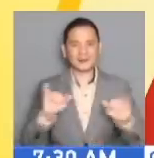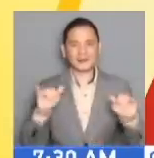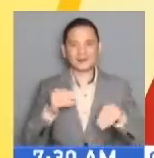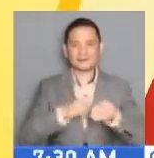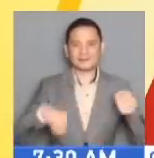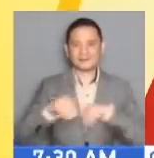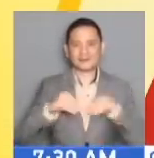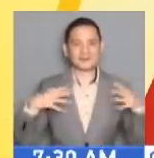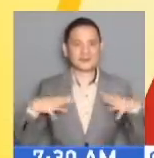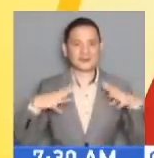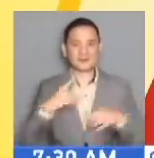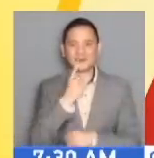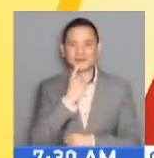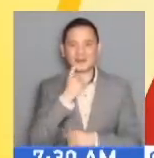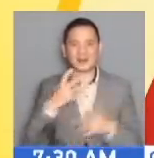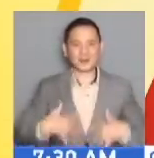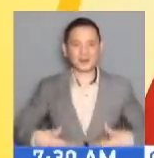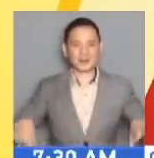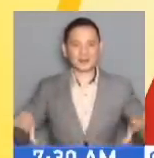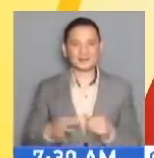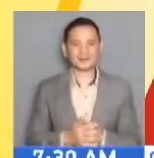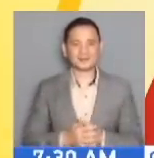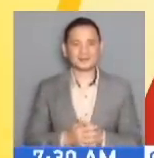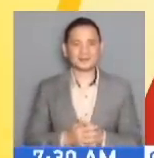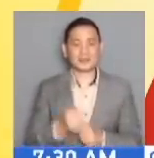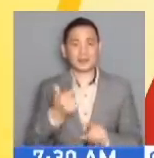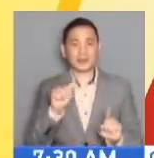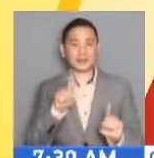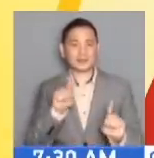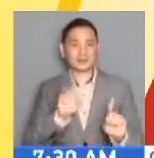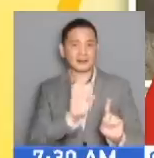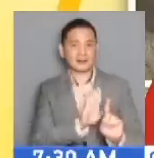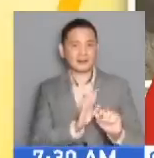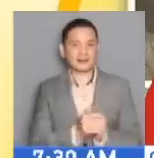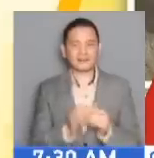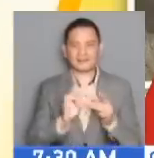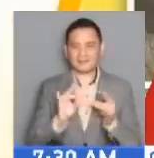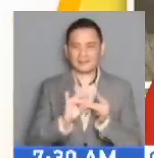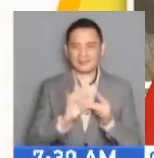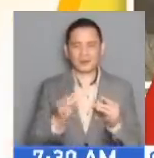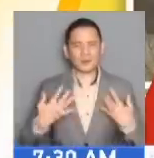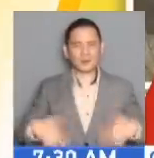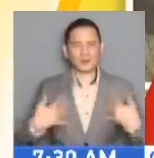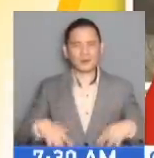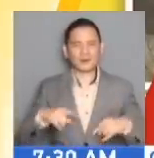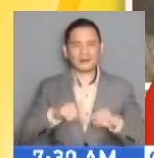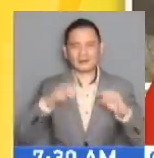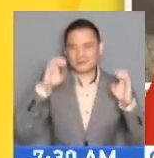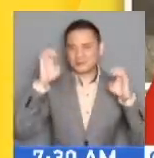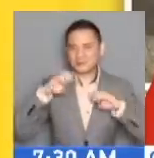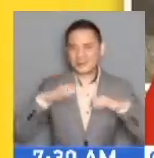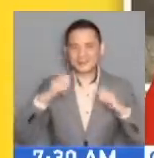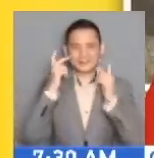dress. Kwento ni Glyza, titingin lang dapat siya ng condo. Hindi niya inakala na mga mahal niya sa buhay ang makikita.